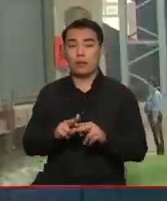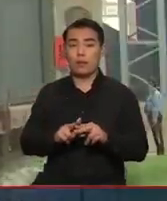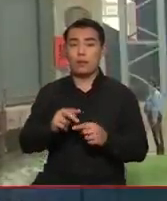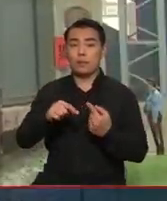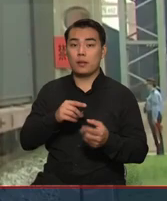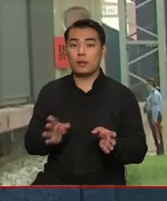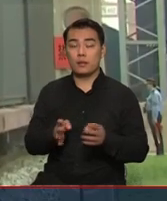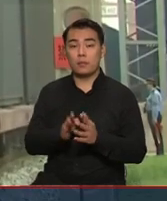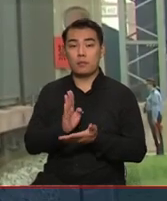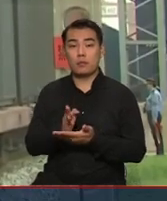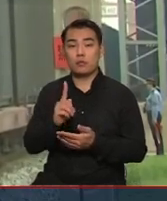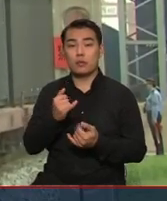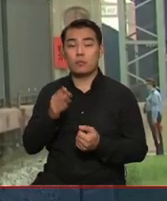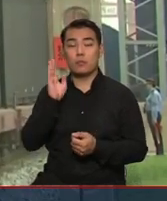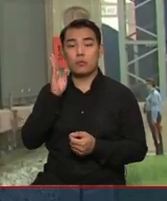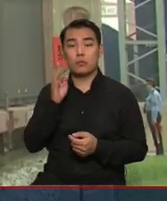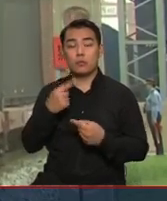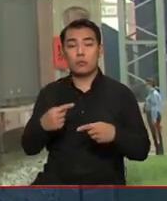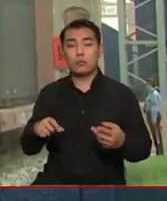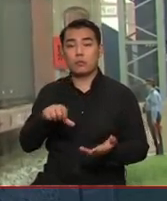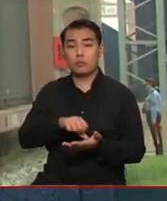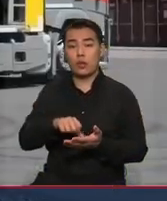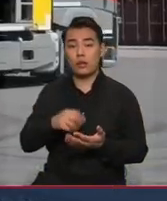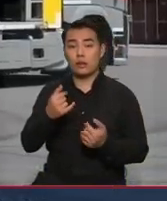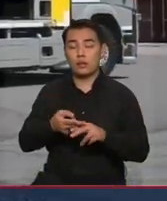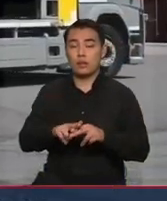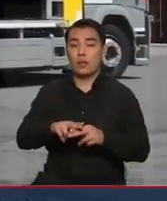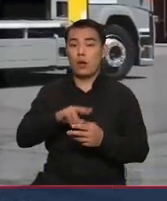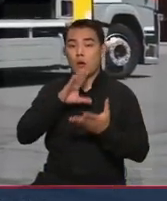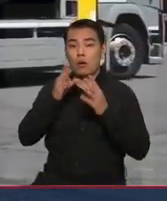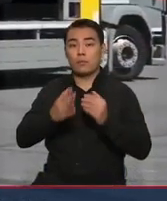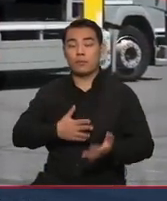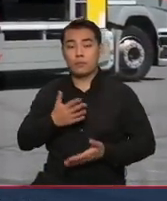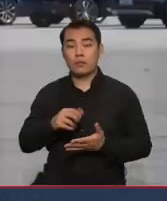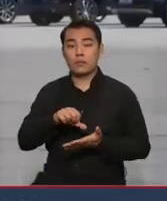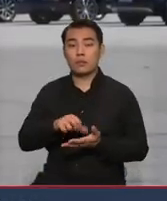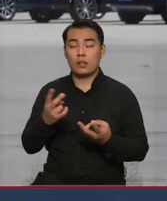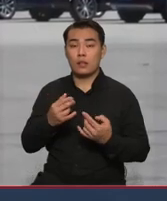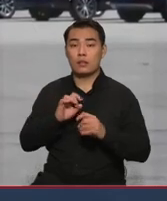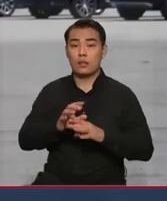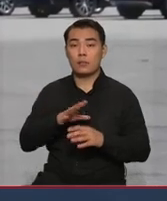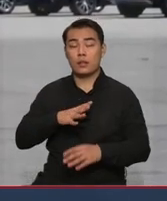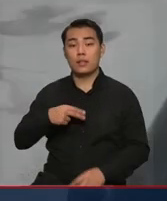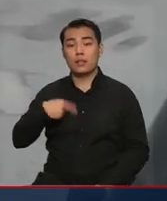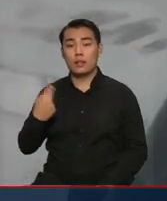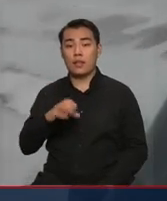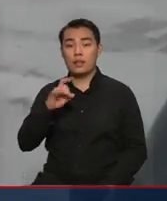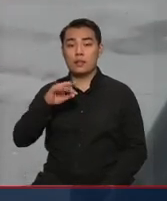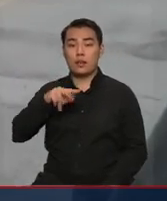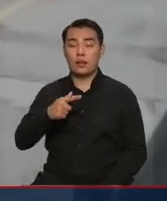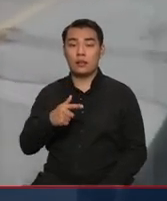құрып жатыр. Одақтағы басқа қатысушылар да соған атсалса деген тілегін білдірді Қасым Жомарт Тоқаев. Сондай-ақ Қытайдың Сиян қаласында